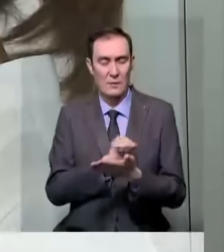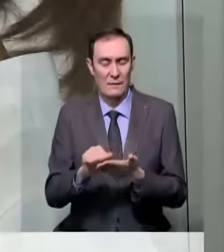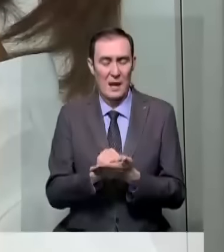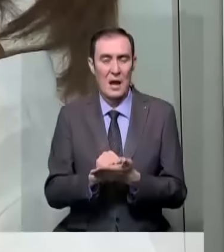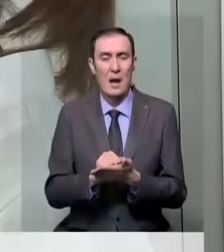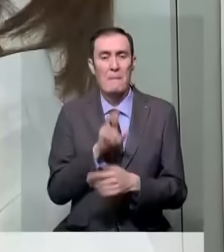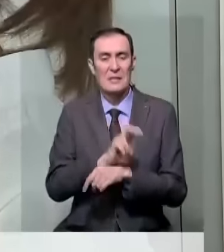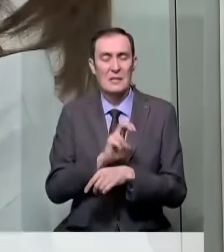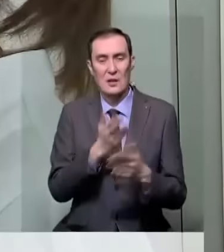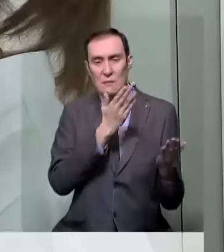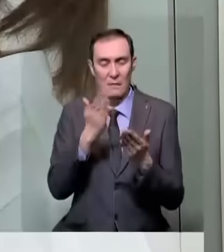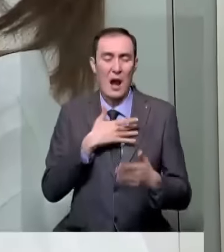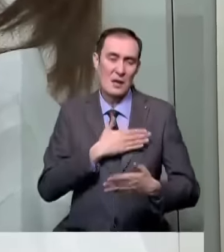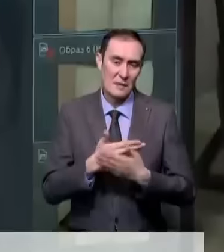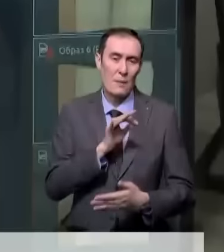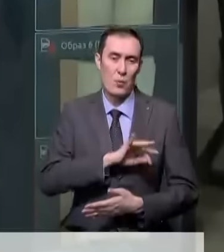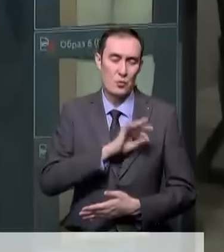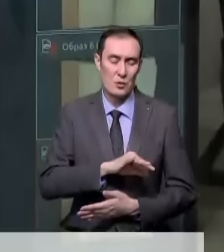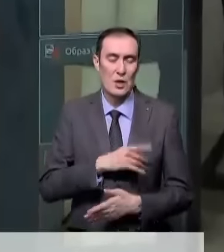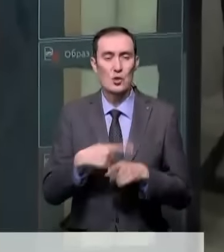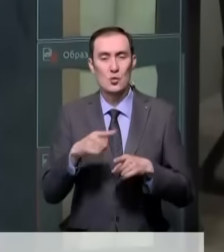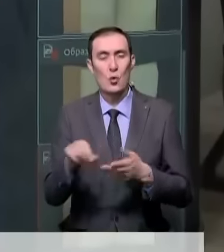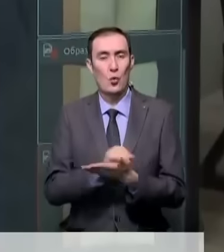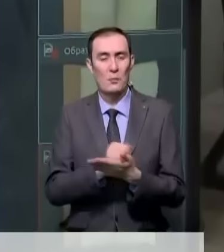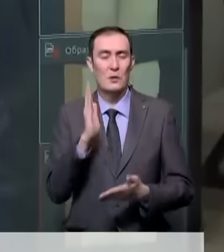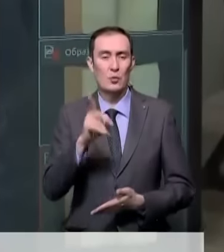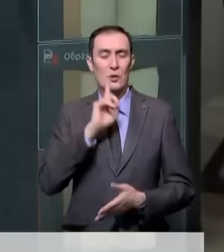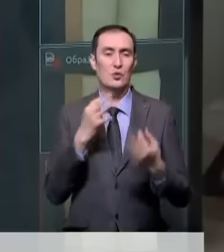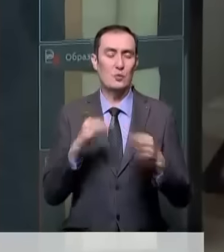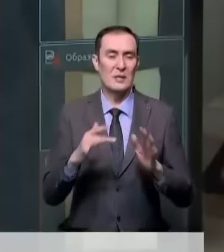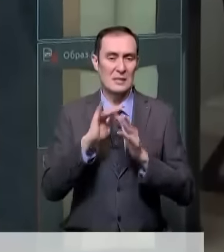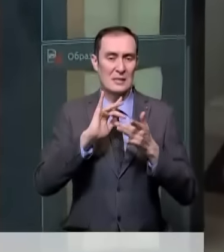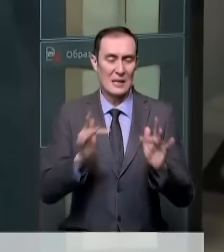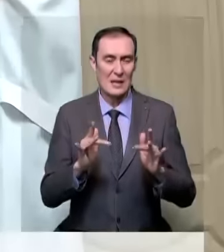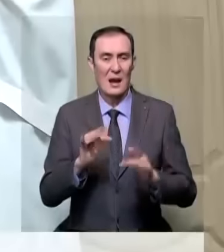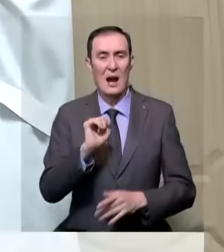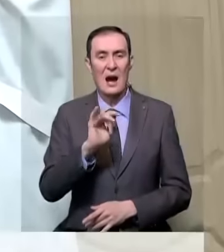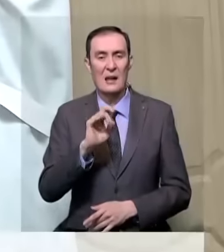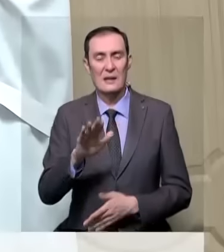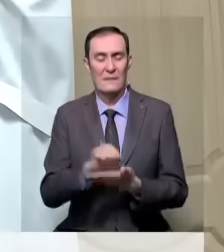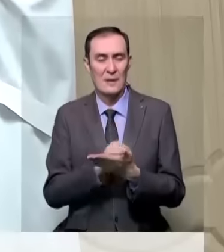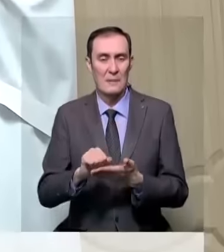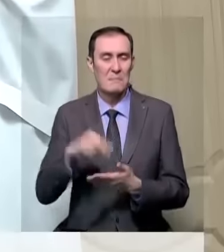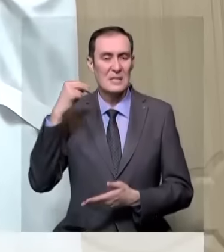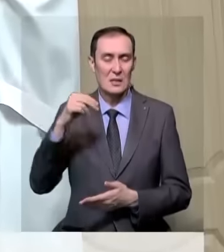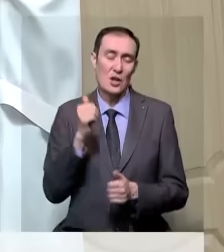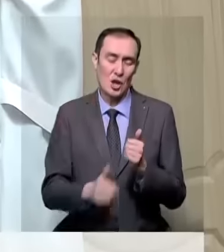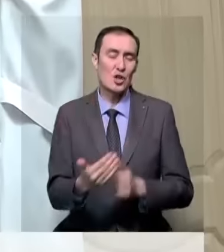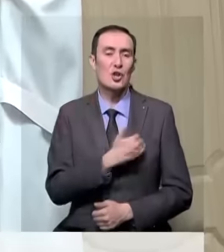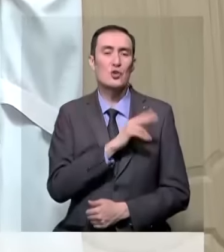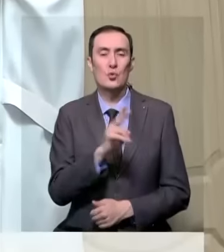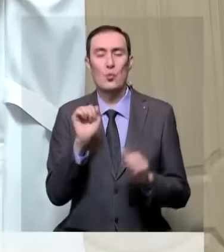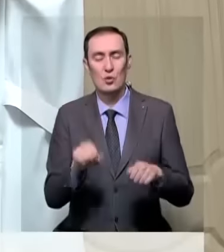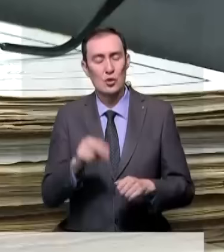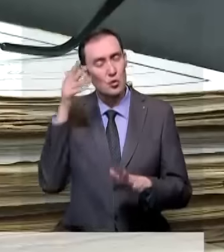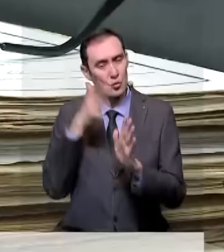электронного читального зала уже активно им пользуются. Вскоре материалы будут доступны на сайте архива президента, так что едва ли не каждый желающий сможет